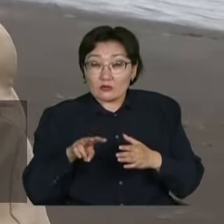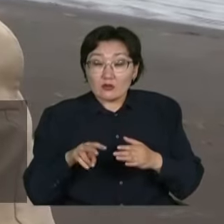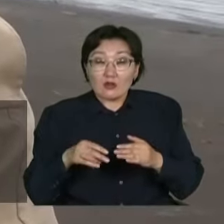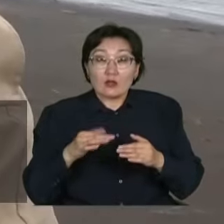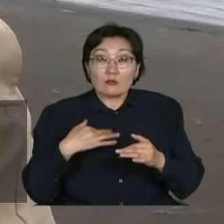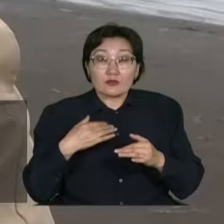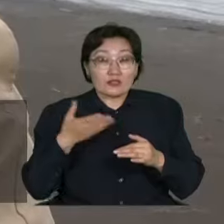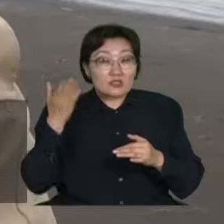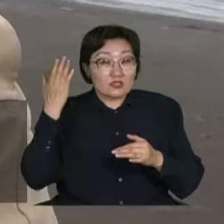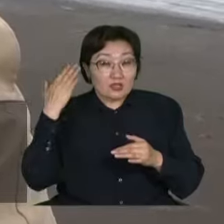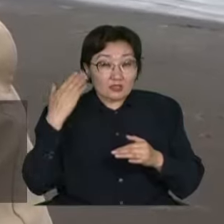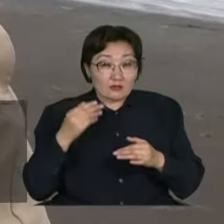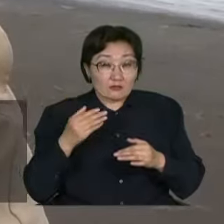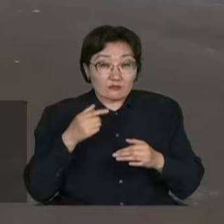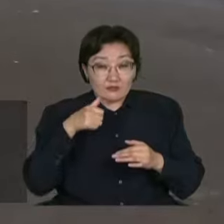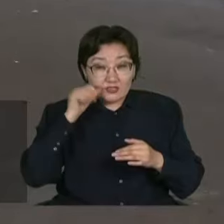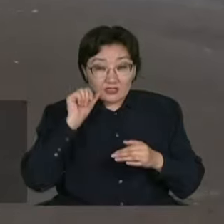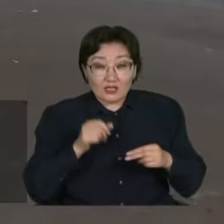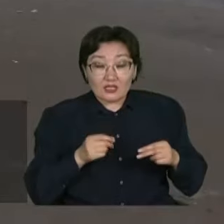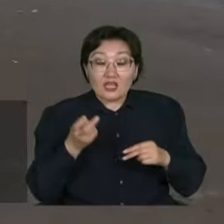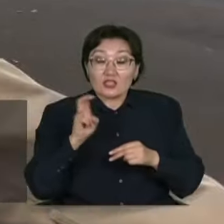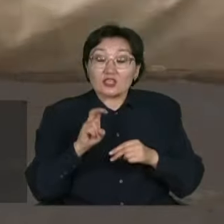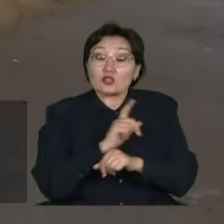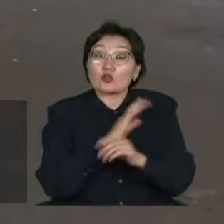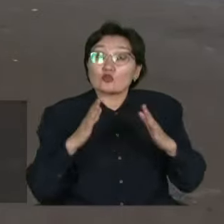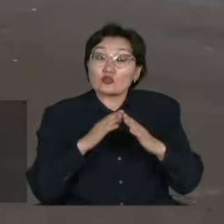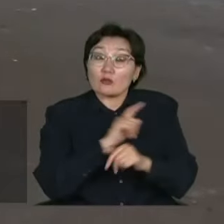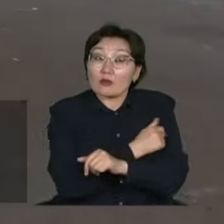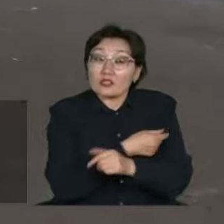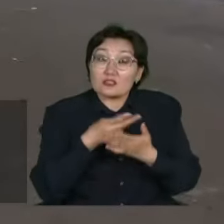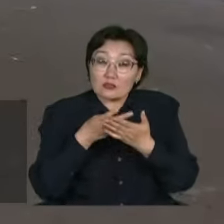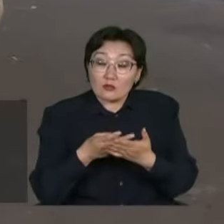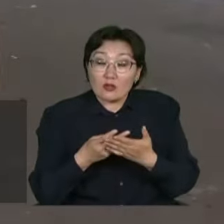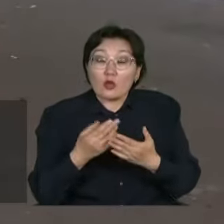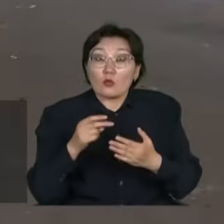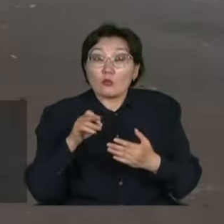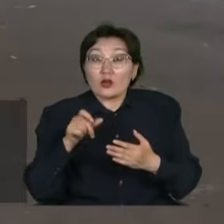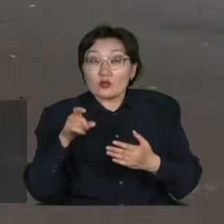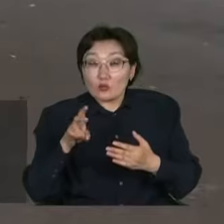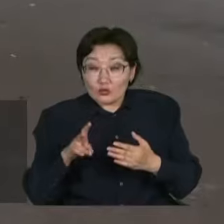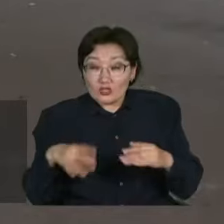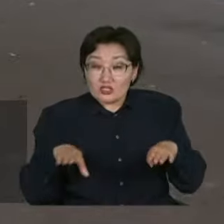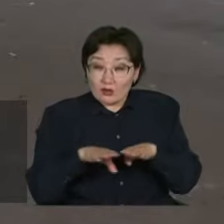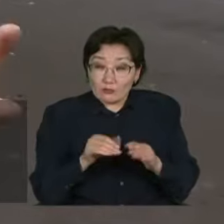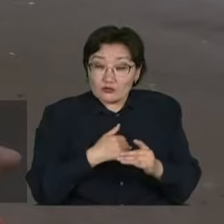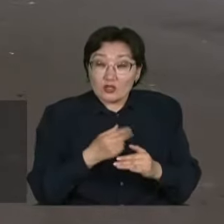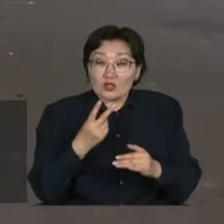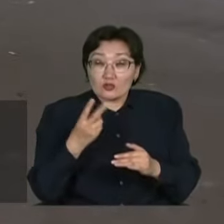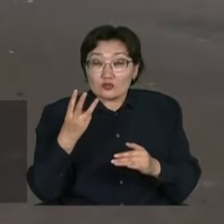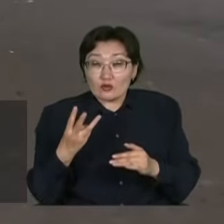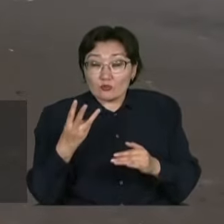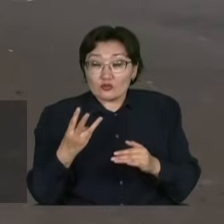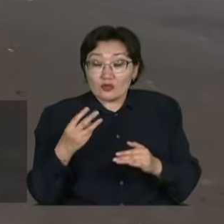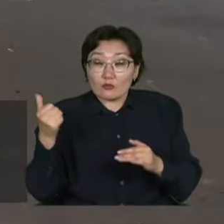ғана кеше ғана шықтық. Хотя бы на полигонды жапса, осы үшін жар мен қызым бандызаға. Міне, например, екінші, үшінші жеті